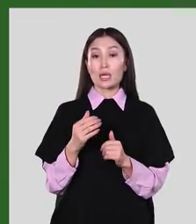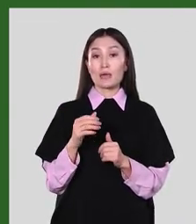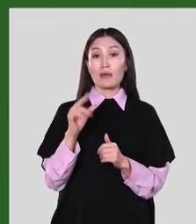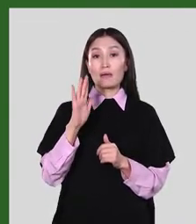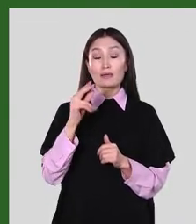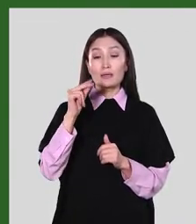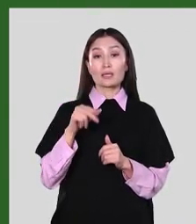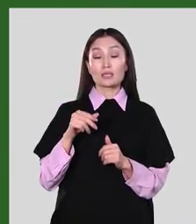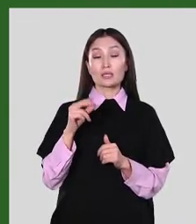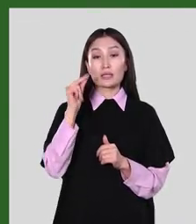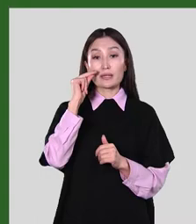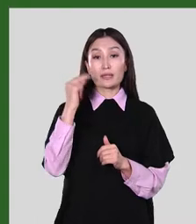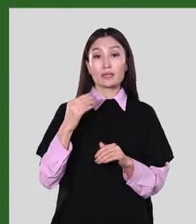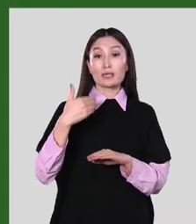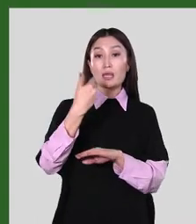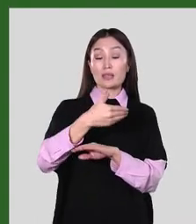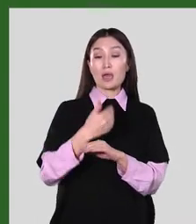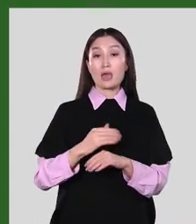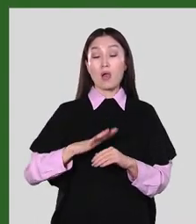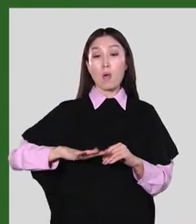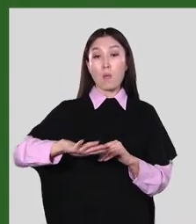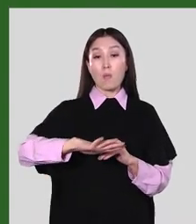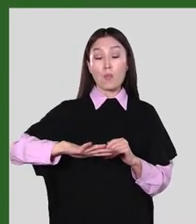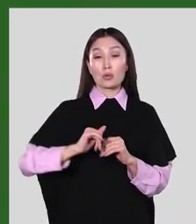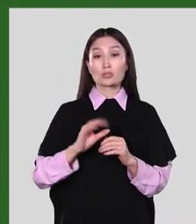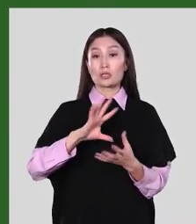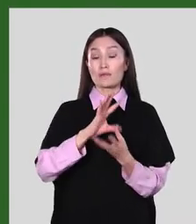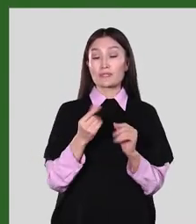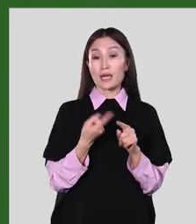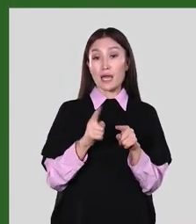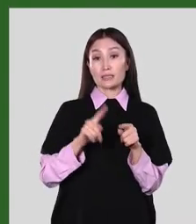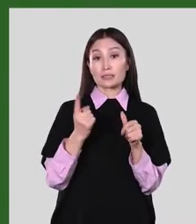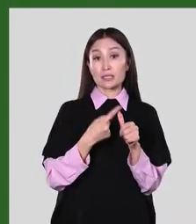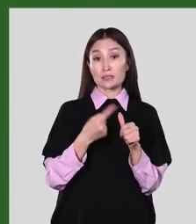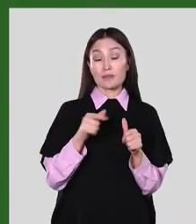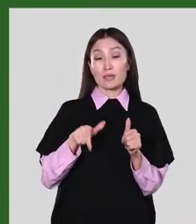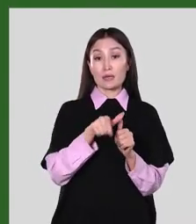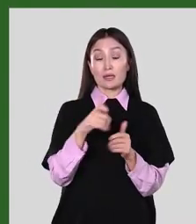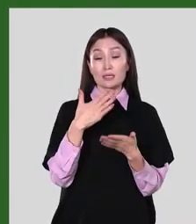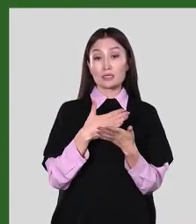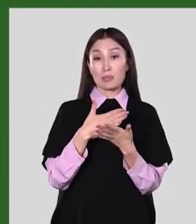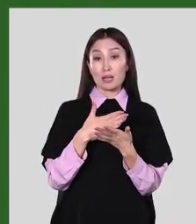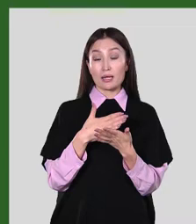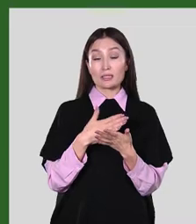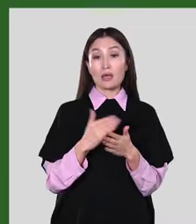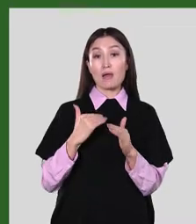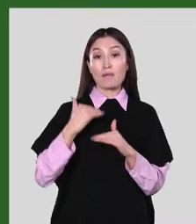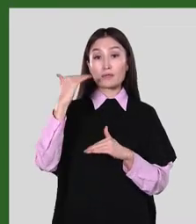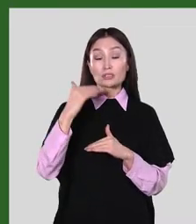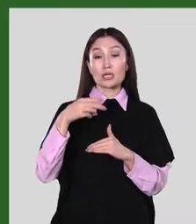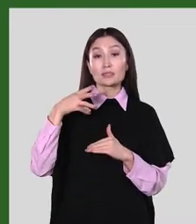китай водосборные площади всех вышеназванных реп располагаются выше